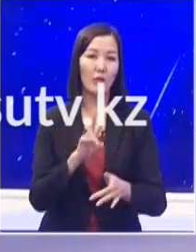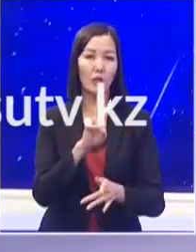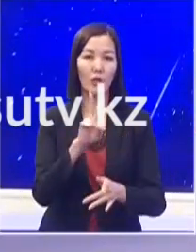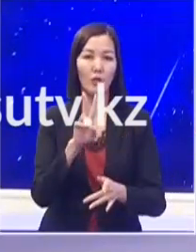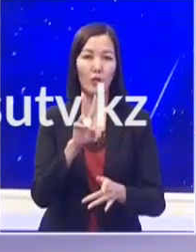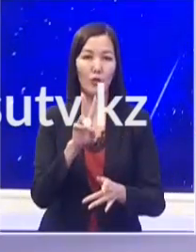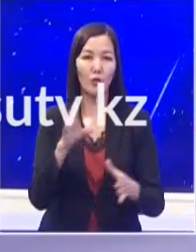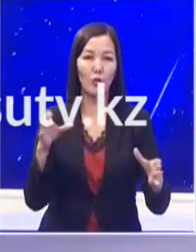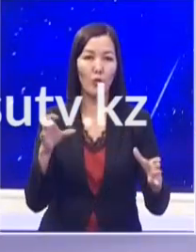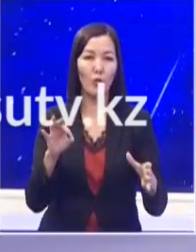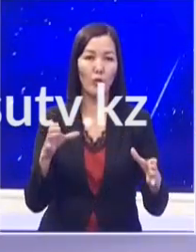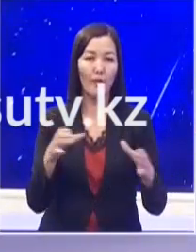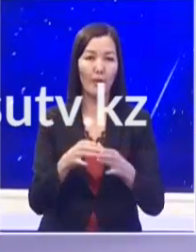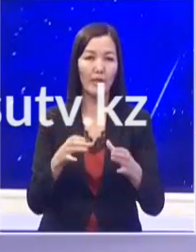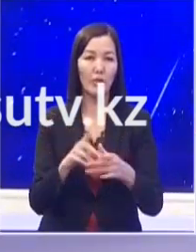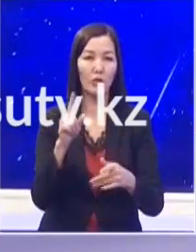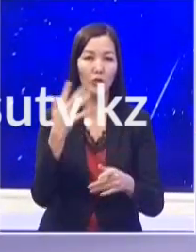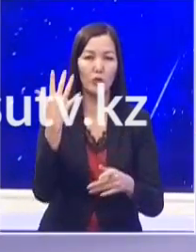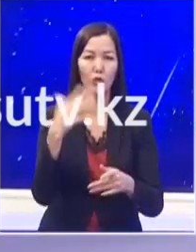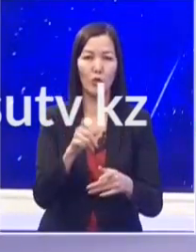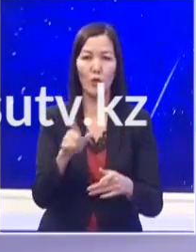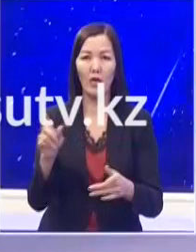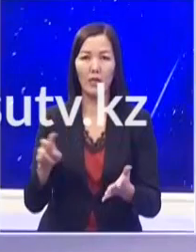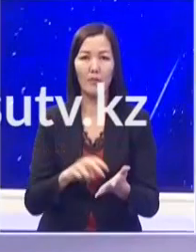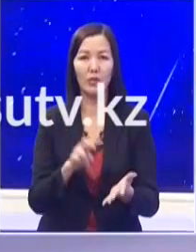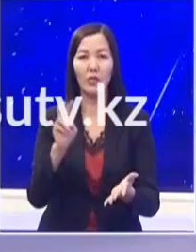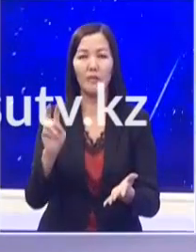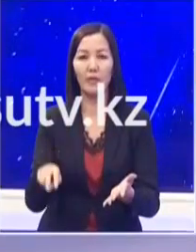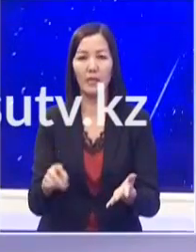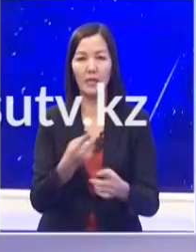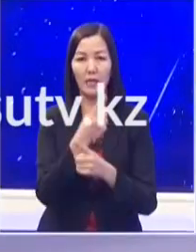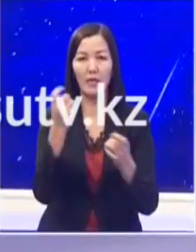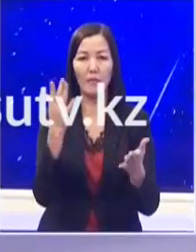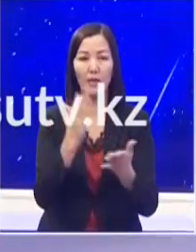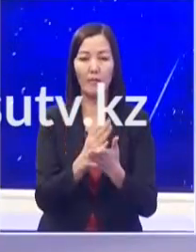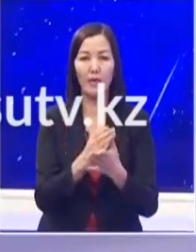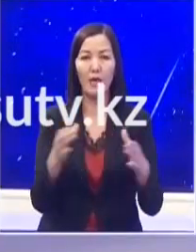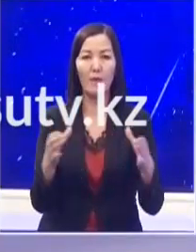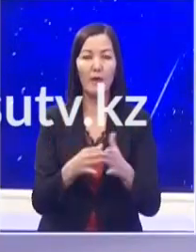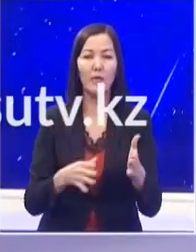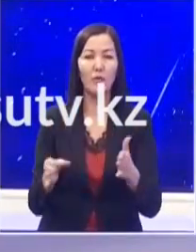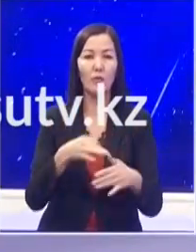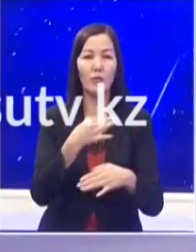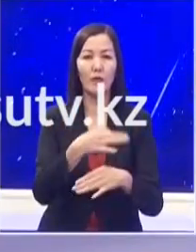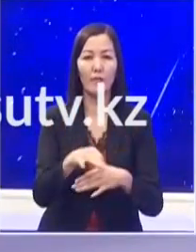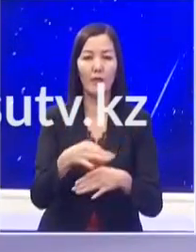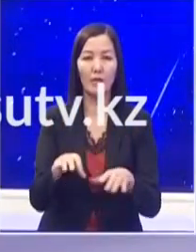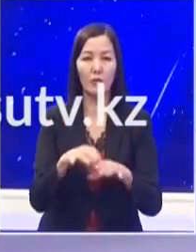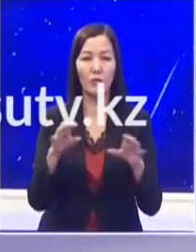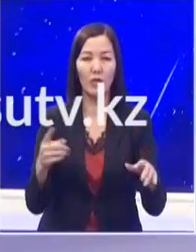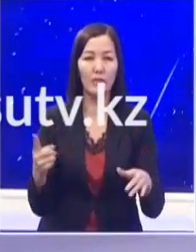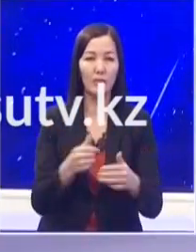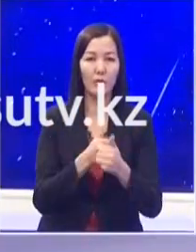әлеуметтік желіде Нұр Отан партиясынан 150-ден астам адам шығып кетті деген ақпар тарады. Партияның облыстық филиал төрағасының